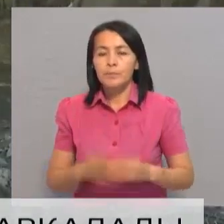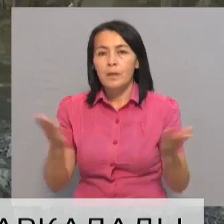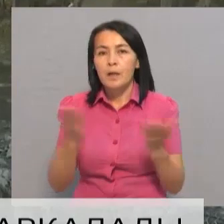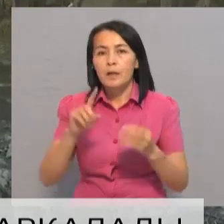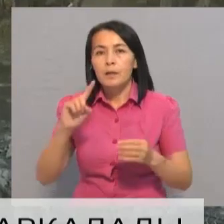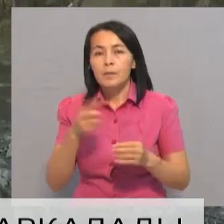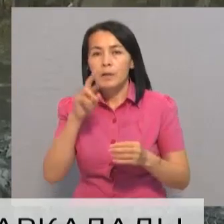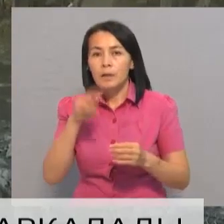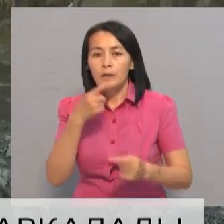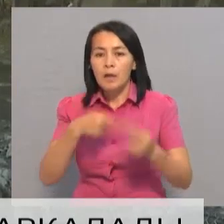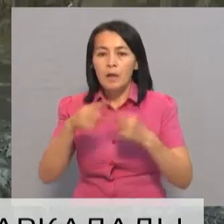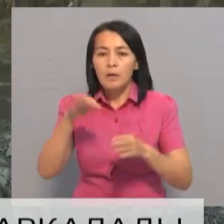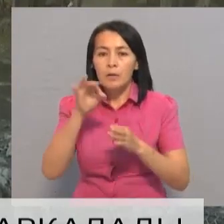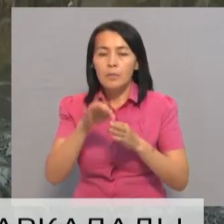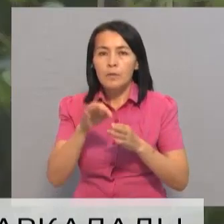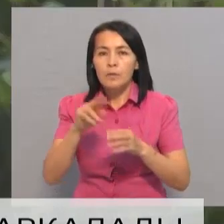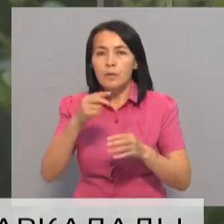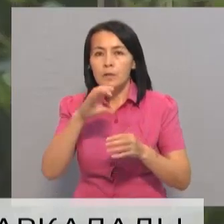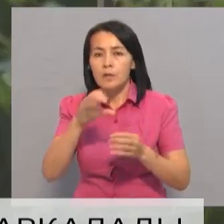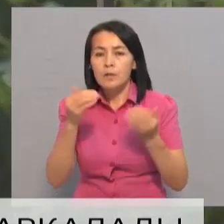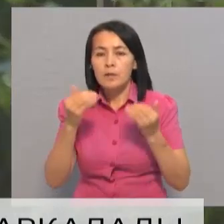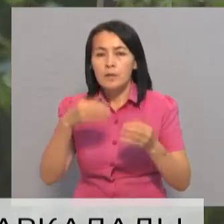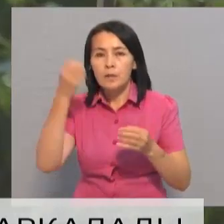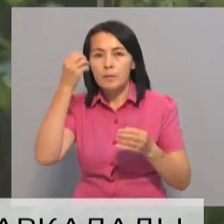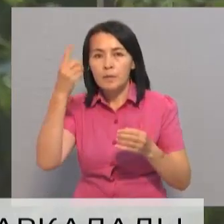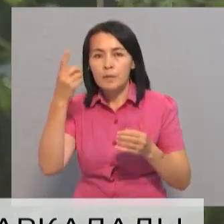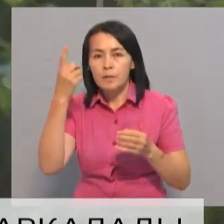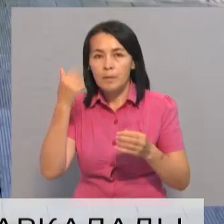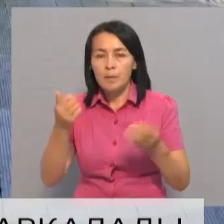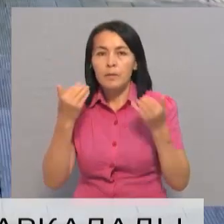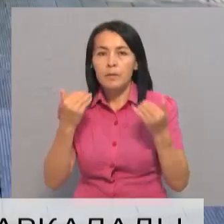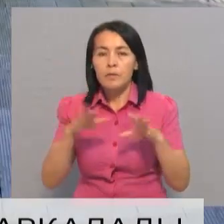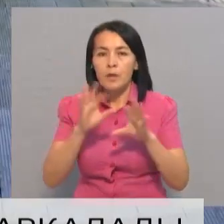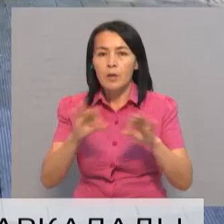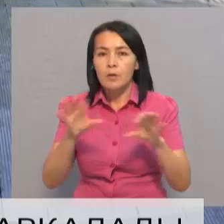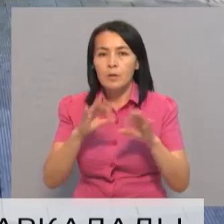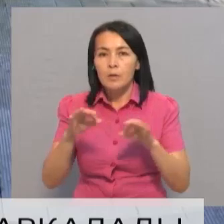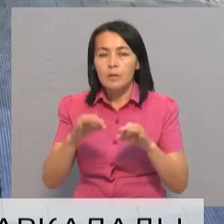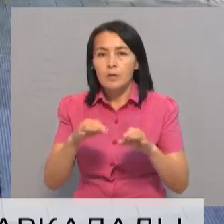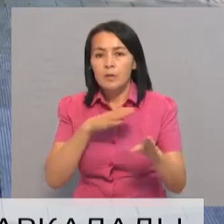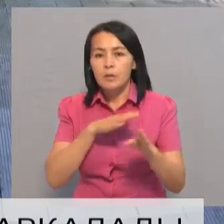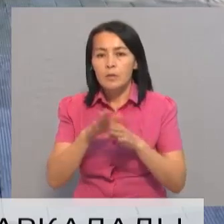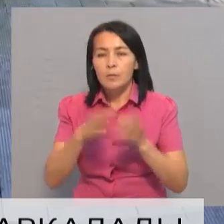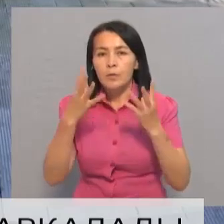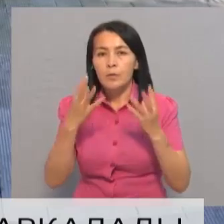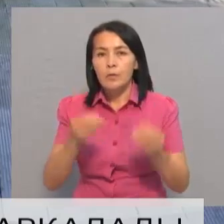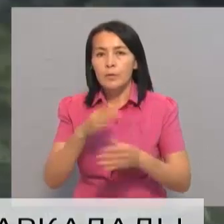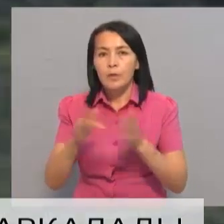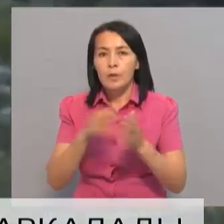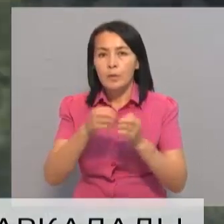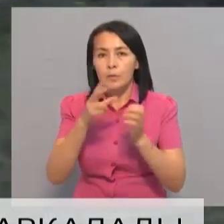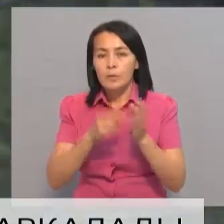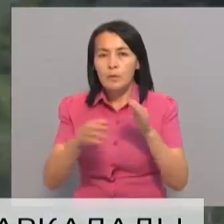да бір олқылықтың алдын алу мақсатында төтеншеліктер біліктіліктерін пысықтауға кірісіпті. Түсіндірмелік жұмыстарын жиілеткен. Бүгінде шаһарда